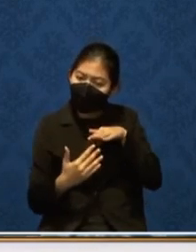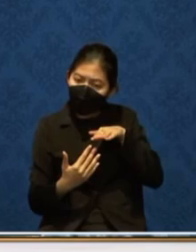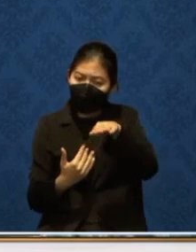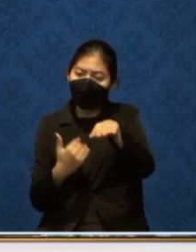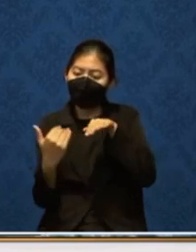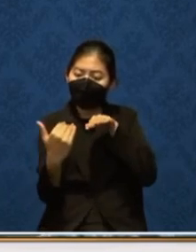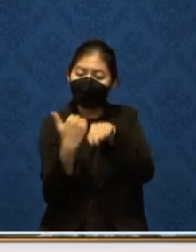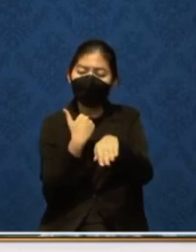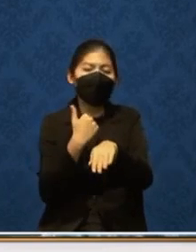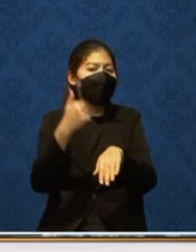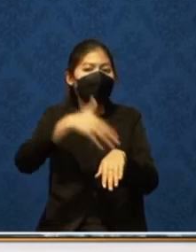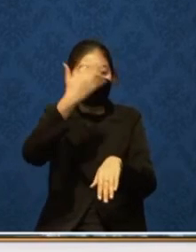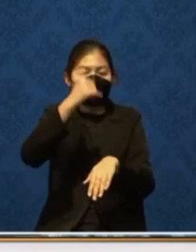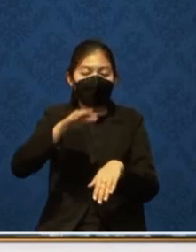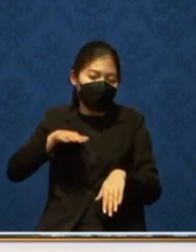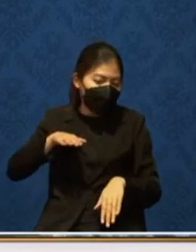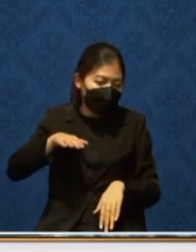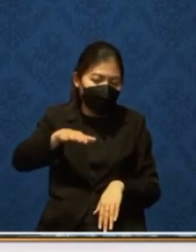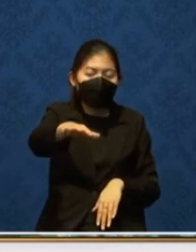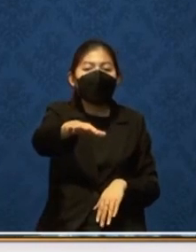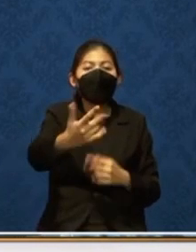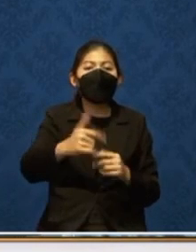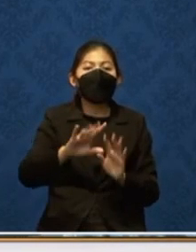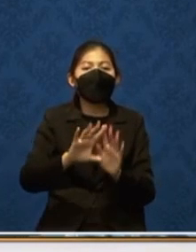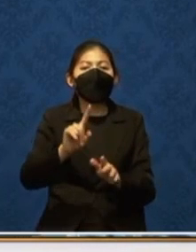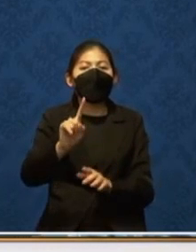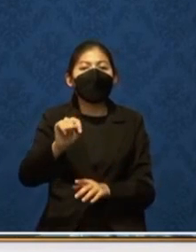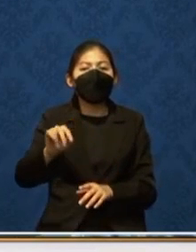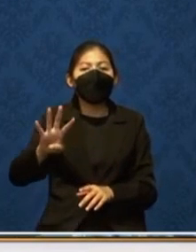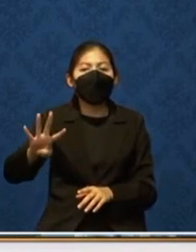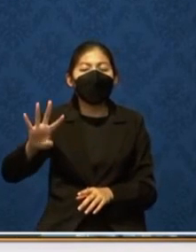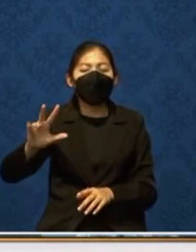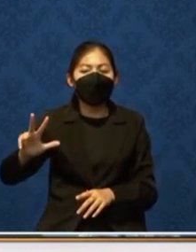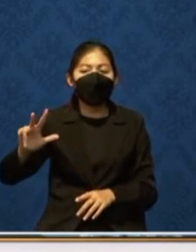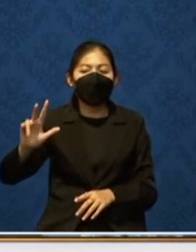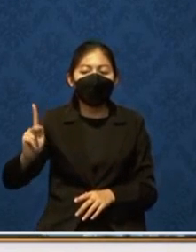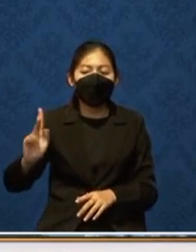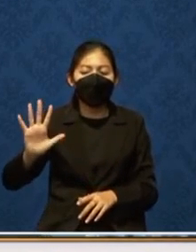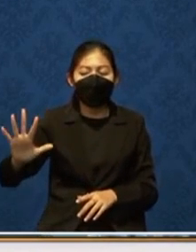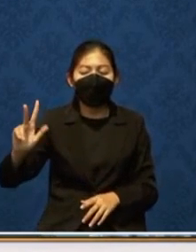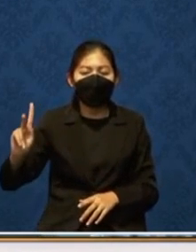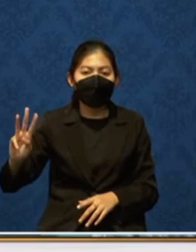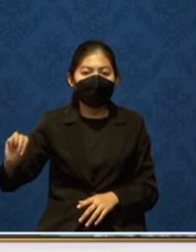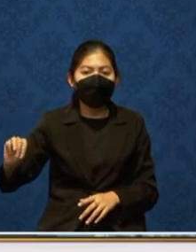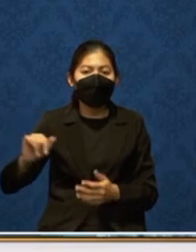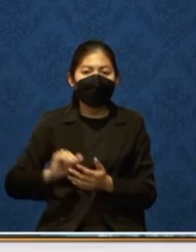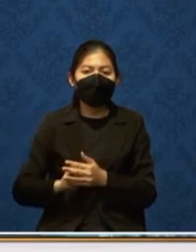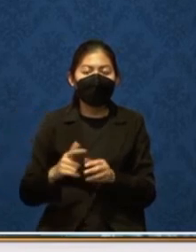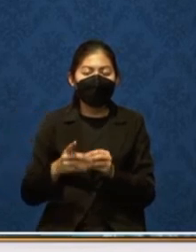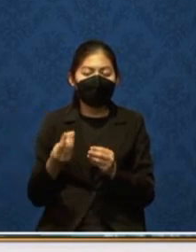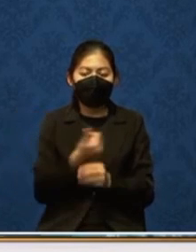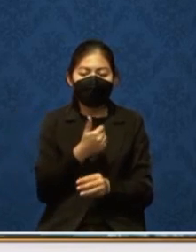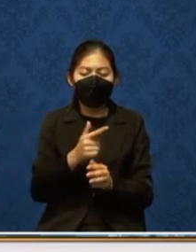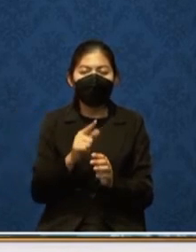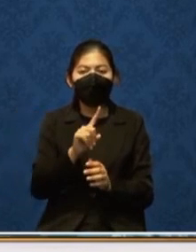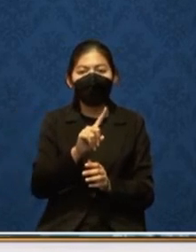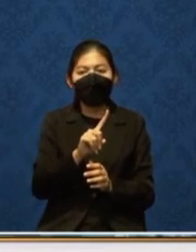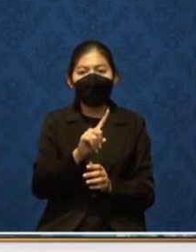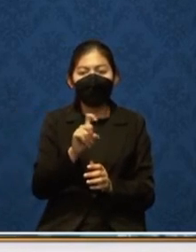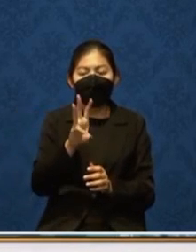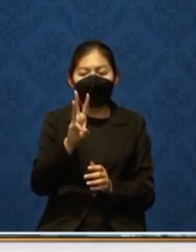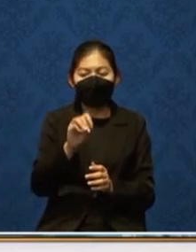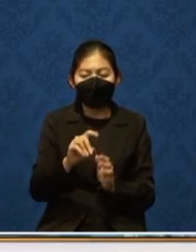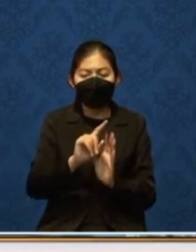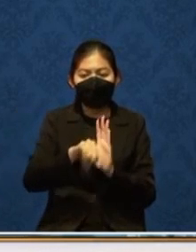้มเปทางเดียวขนาด 1.435 เมตรทำความเร็วสูงสุดได้ 160 กิลเมตรชโง